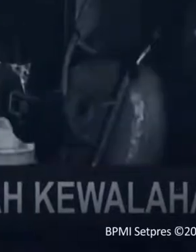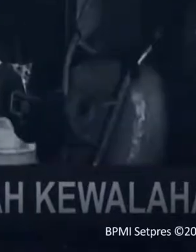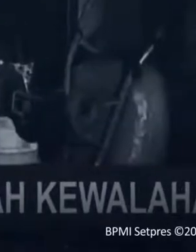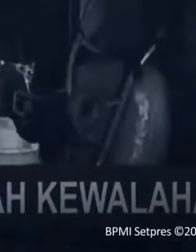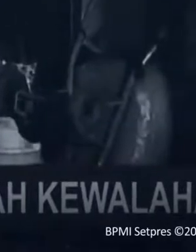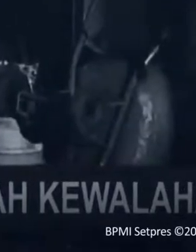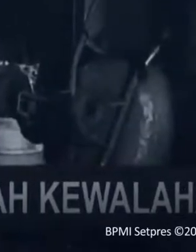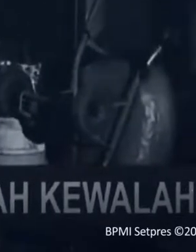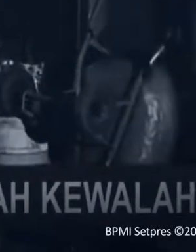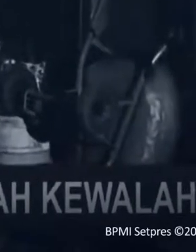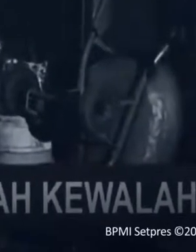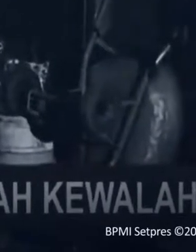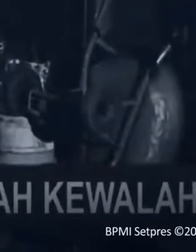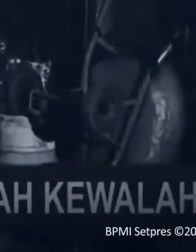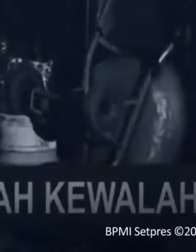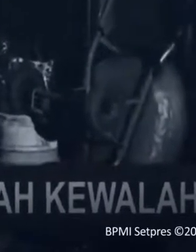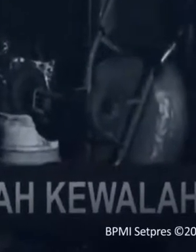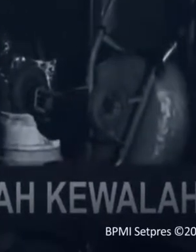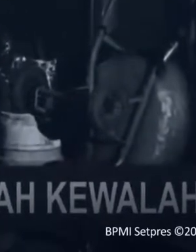Halo